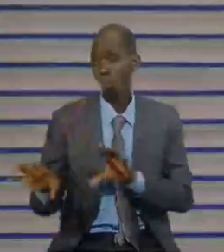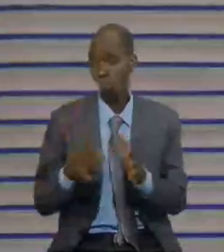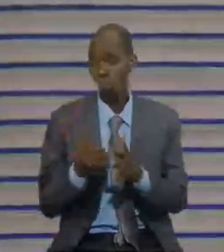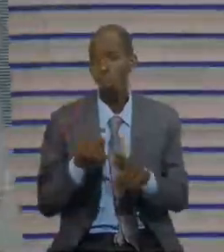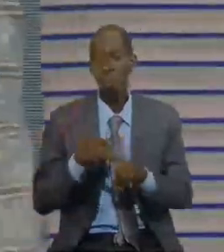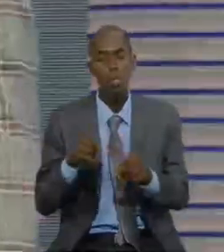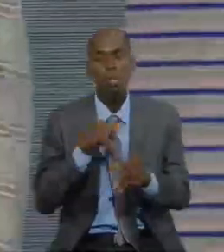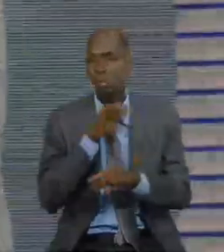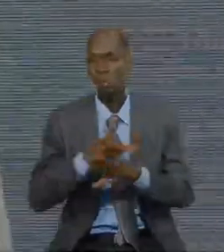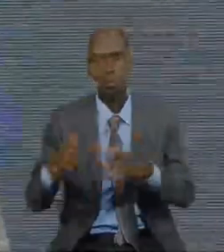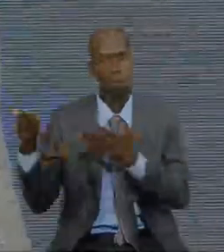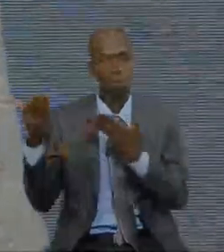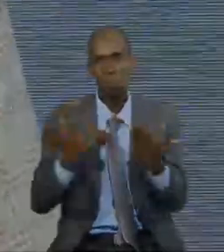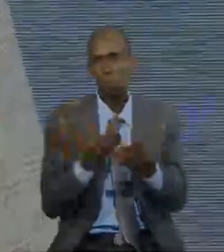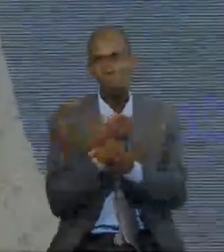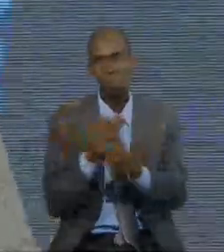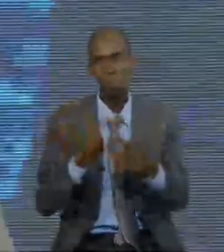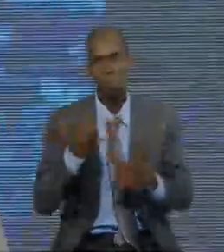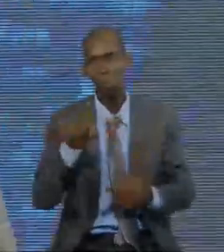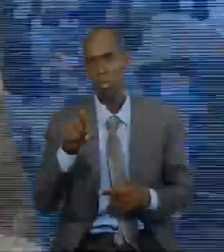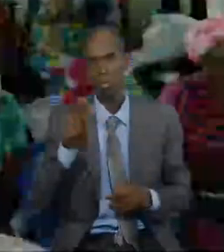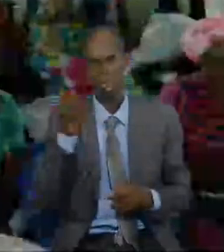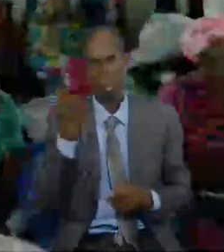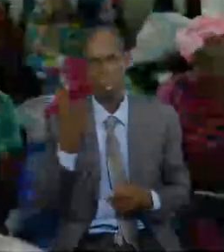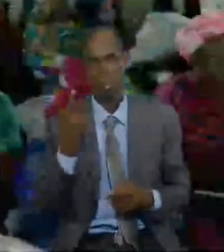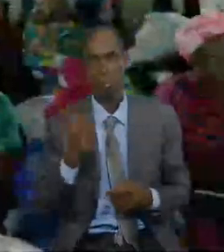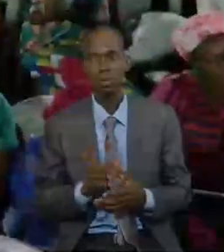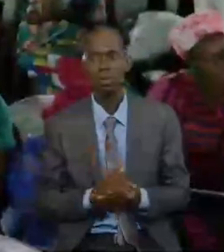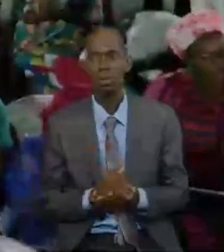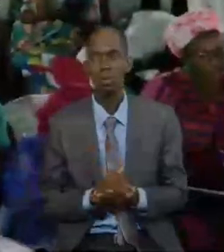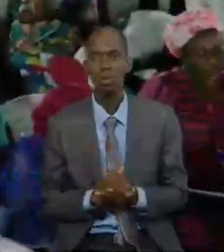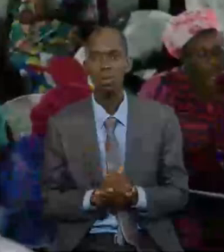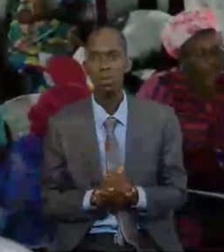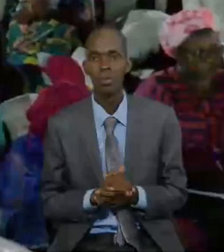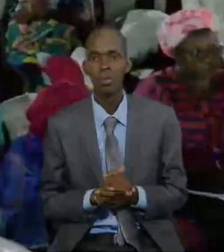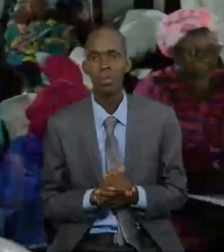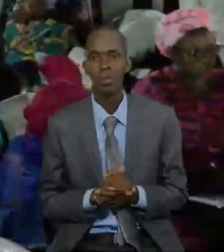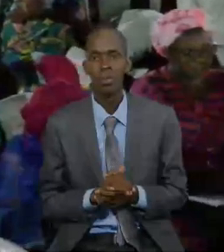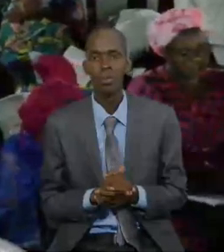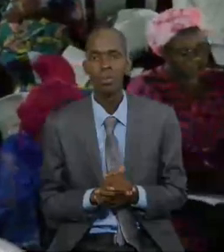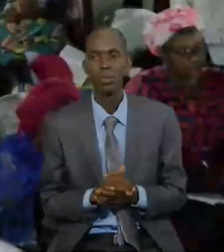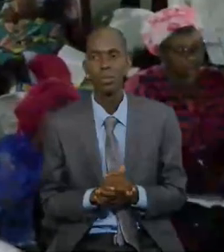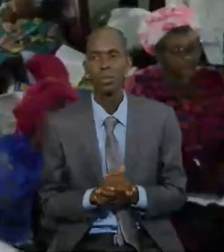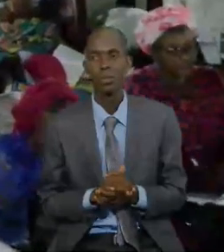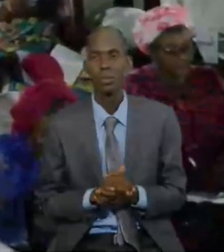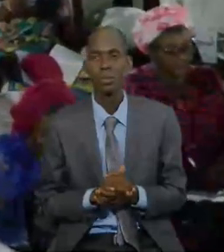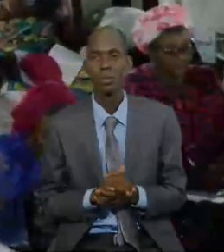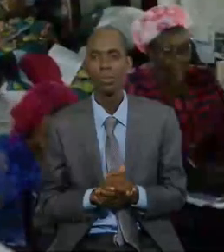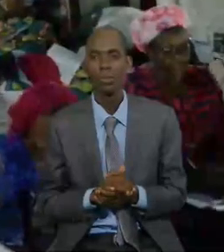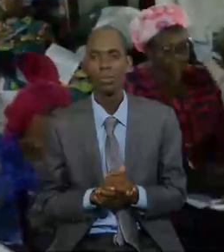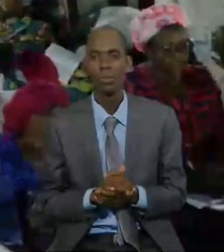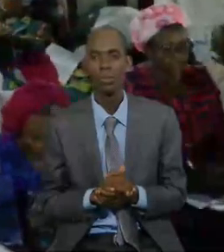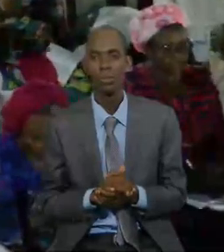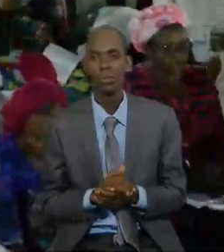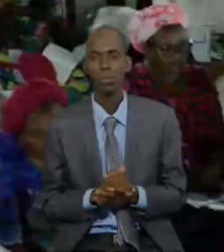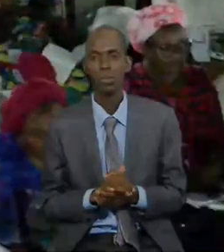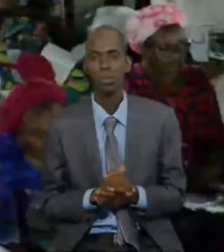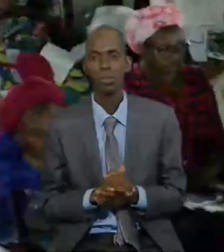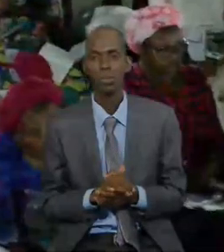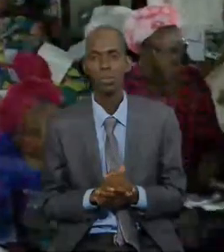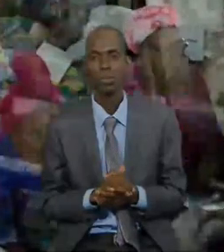aussi les taxes et les impôts dans le pays parce que on doit construire les routes construites aussi et nous payons aussi les dimensions dans